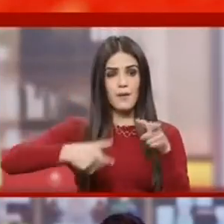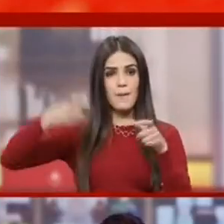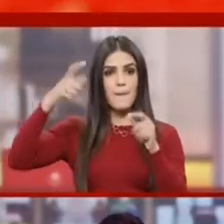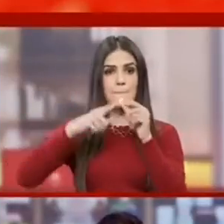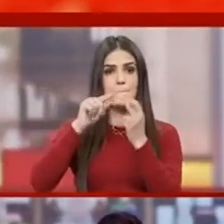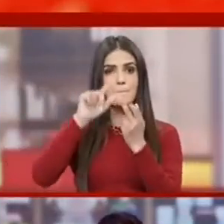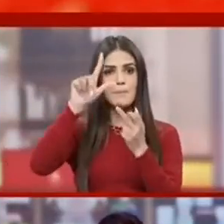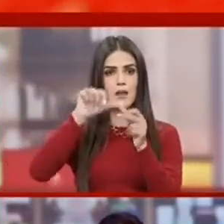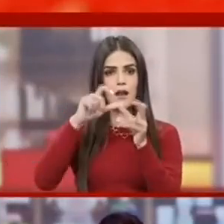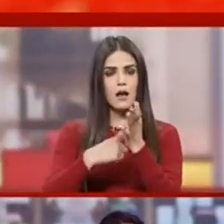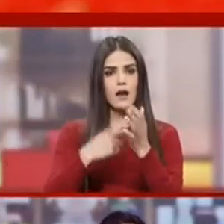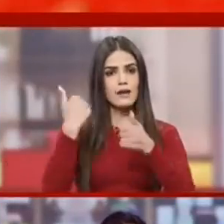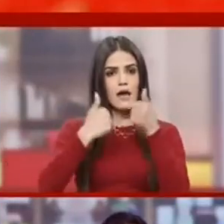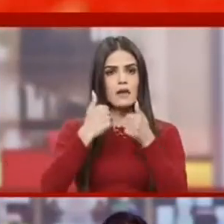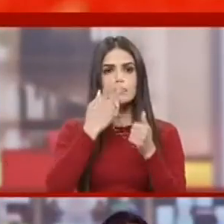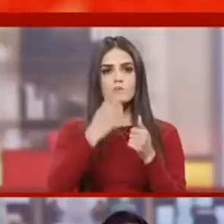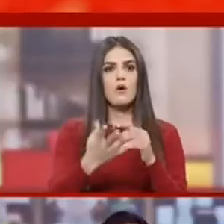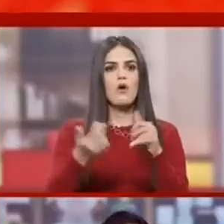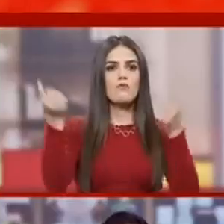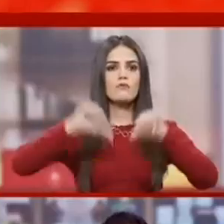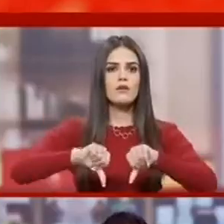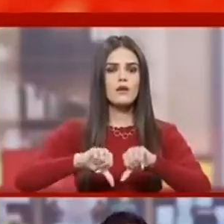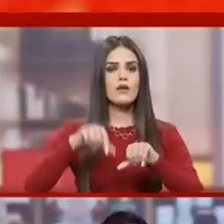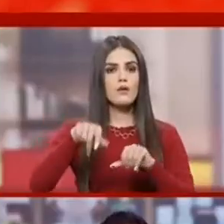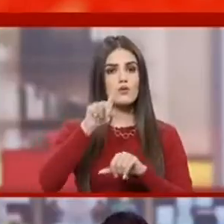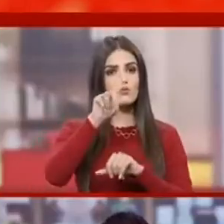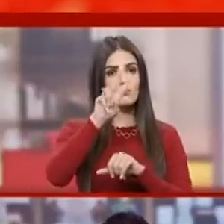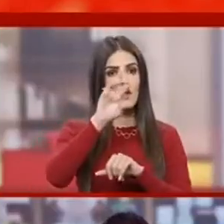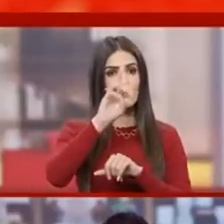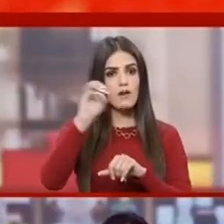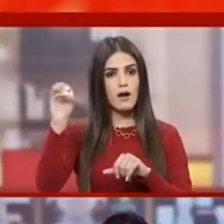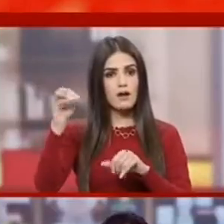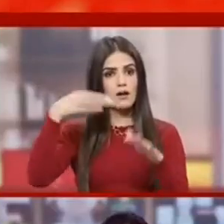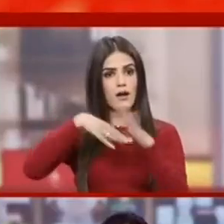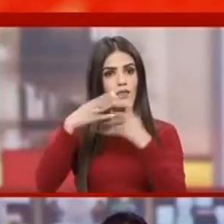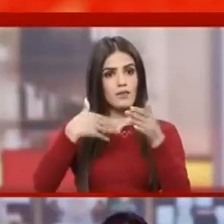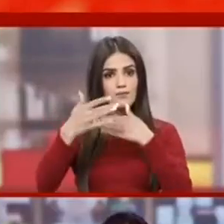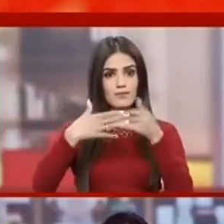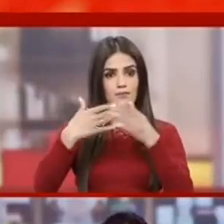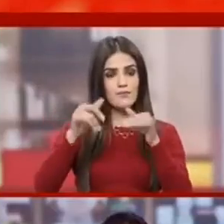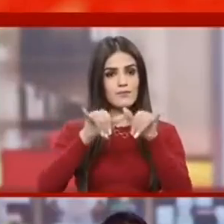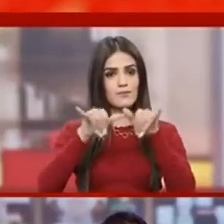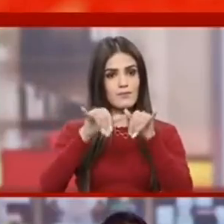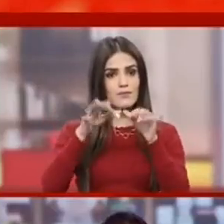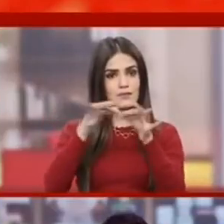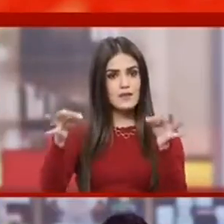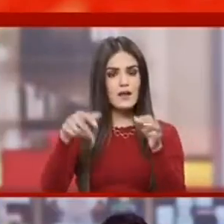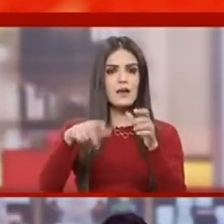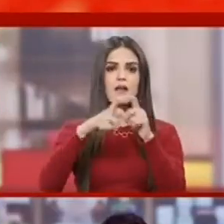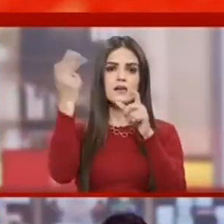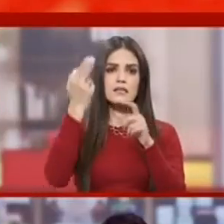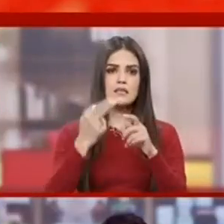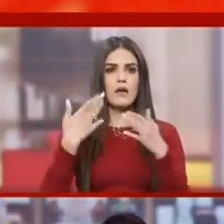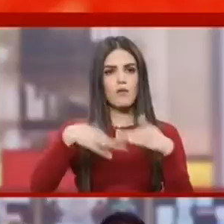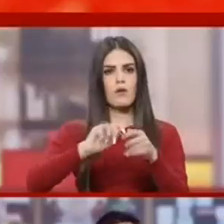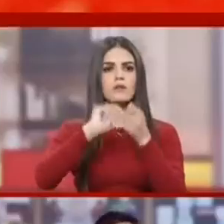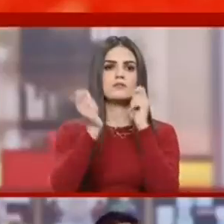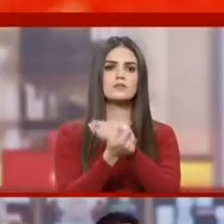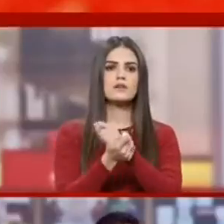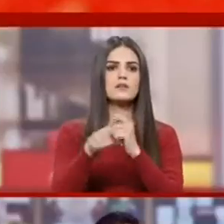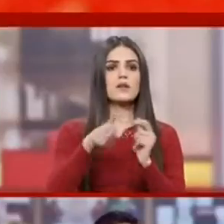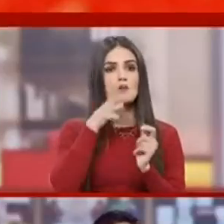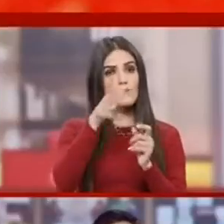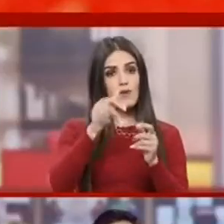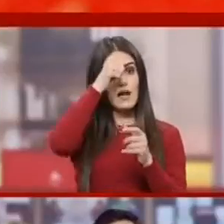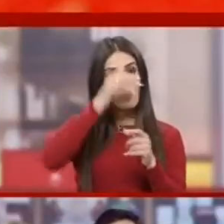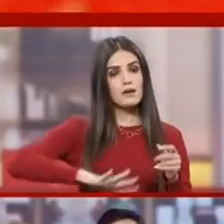टेस्टिंग के दोरान फेल पाए गए लहाजा 1200 पिलर के बुनियाद स्ट्रक्चर की डिजाइन में संशोधन होगा इसको